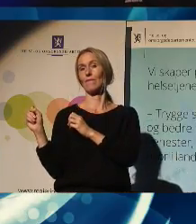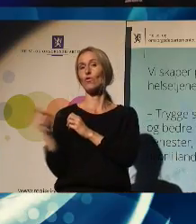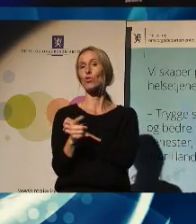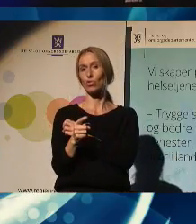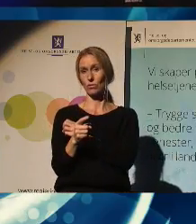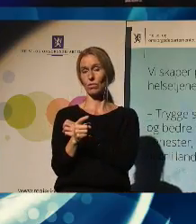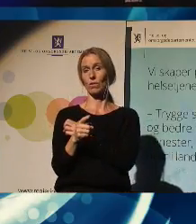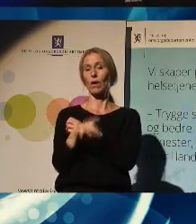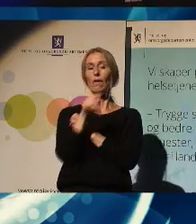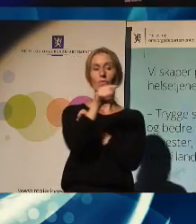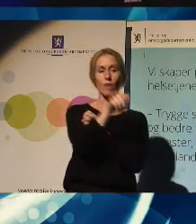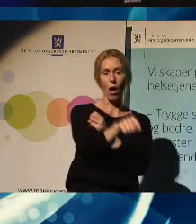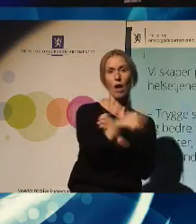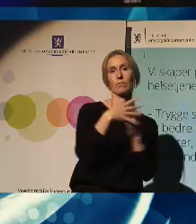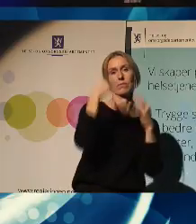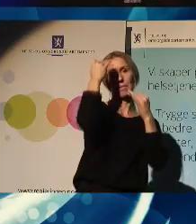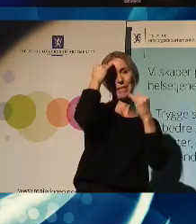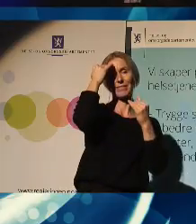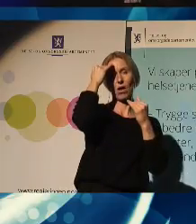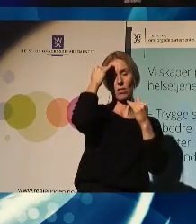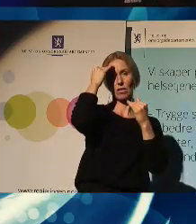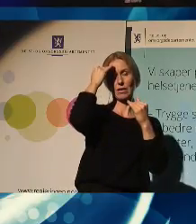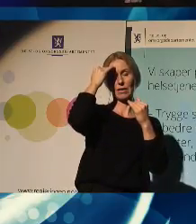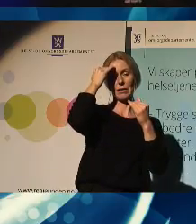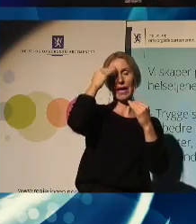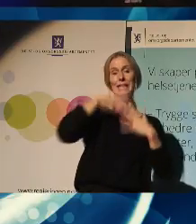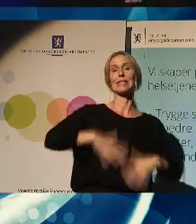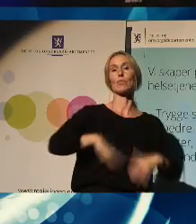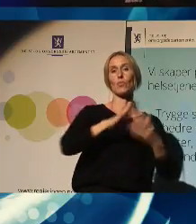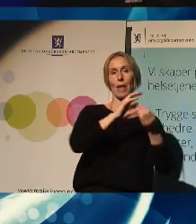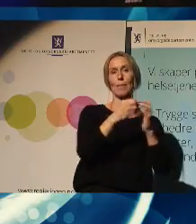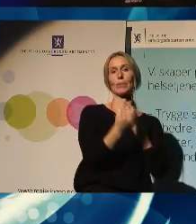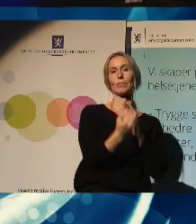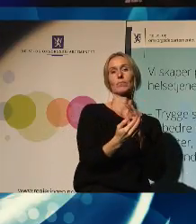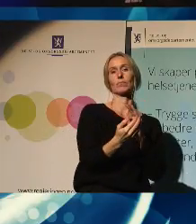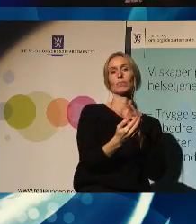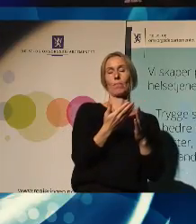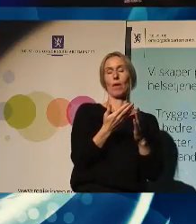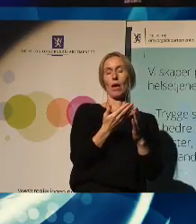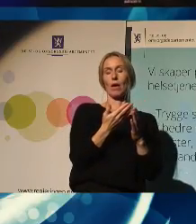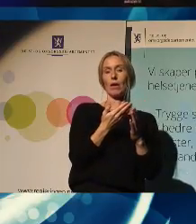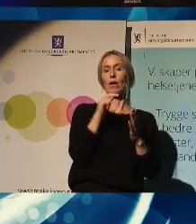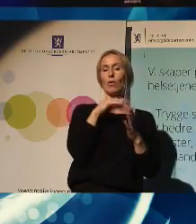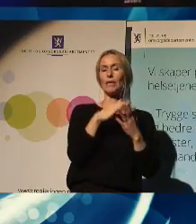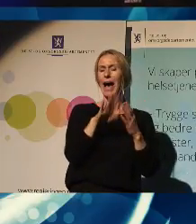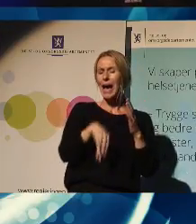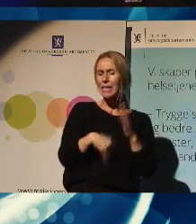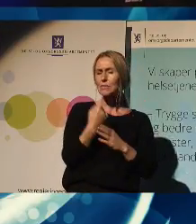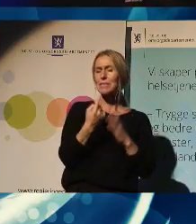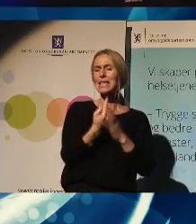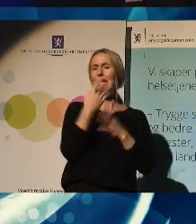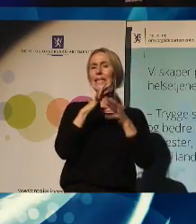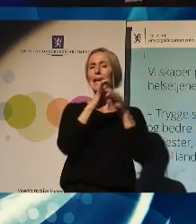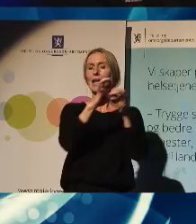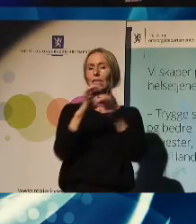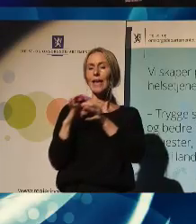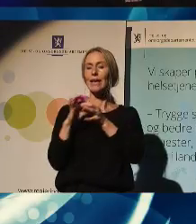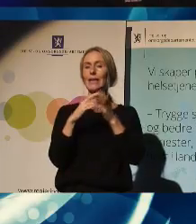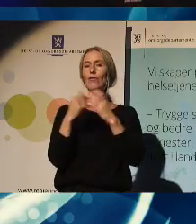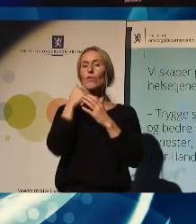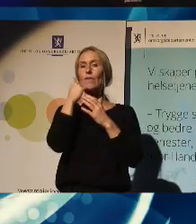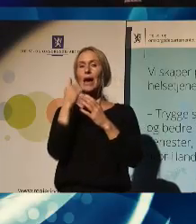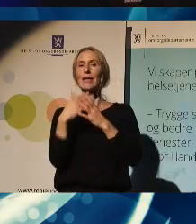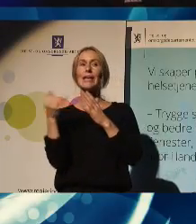at de mentale helseproblemene melder seg. Og at det spesielt relatert til det å være i